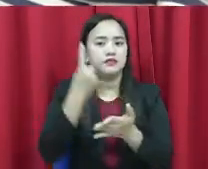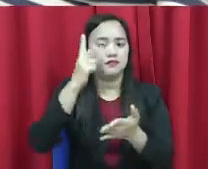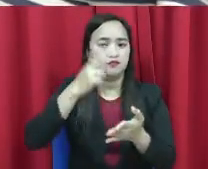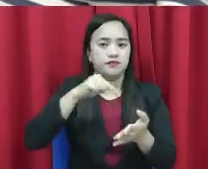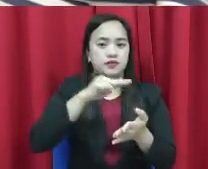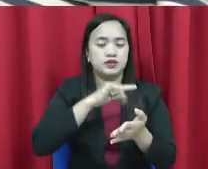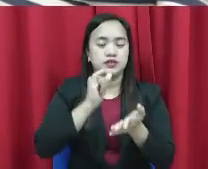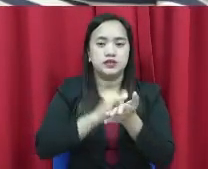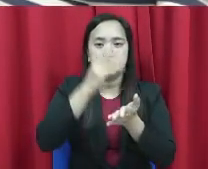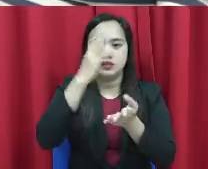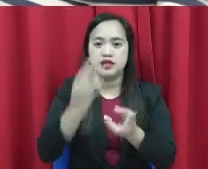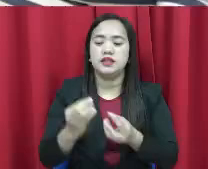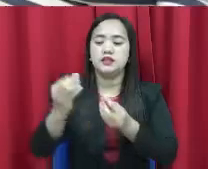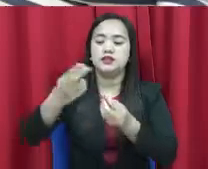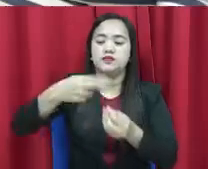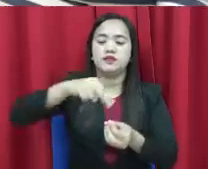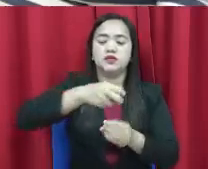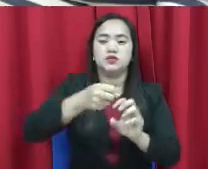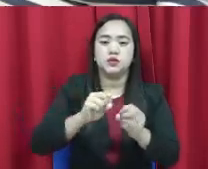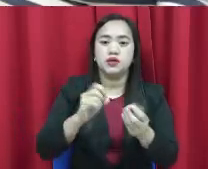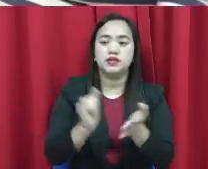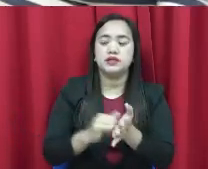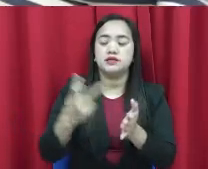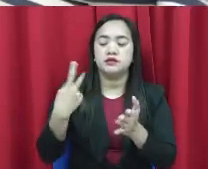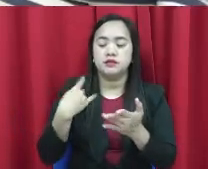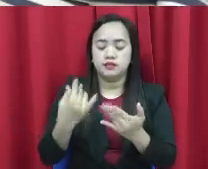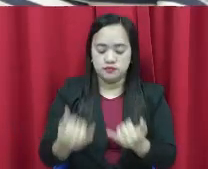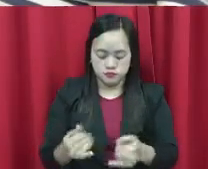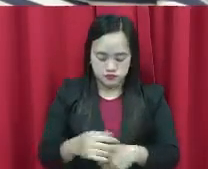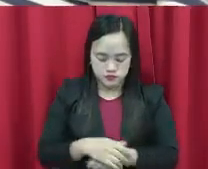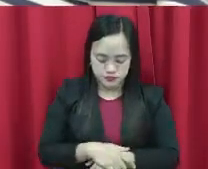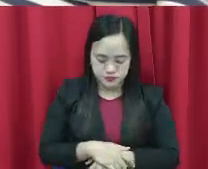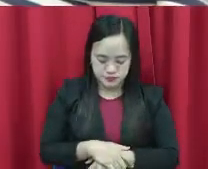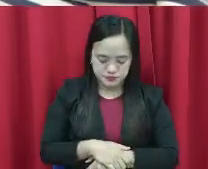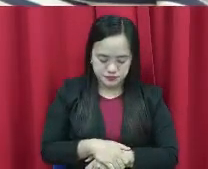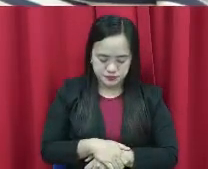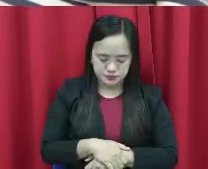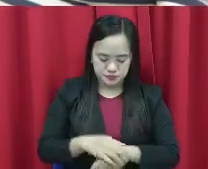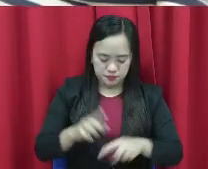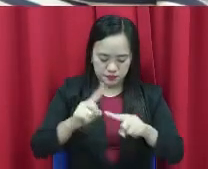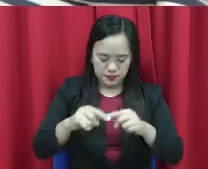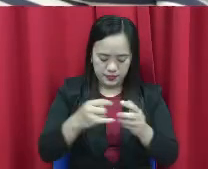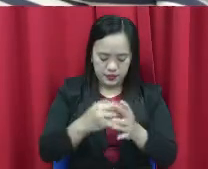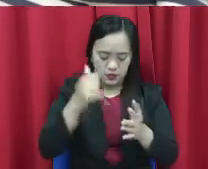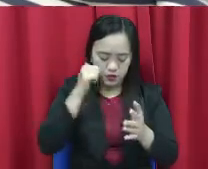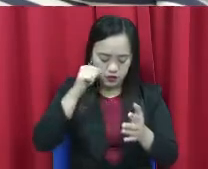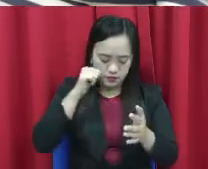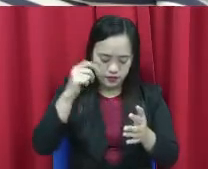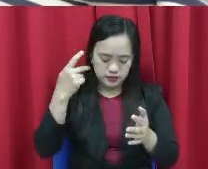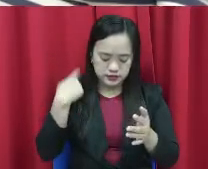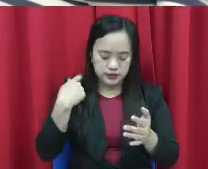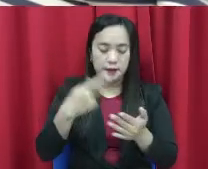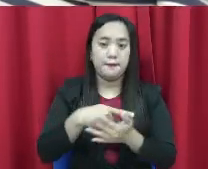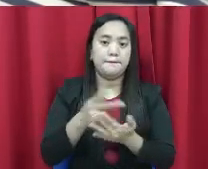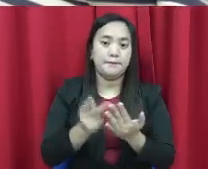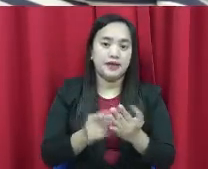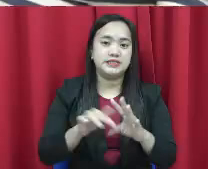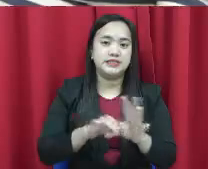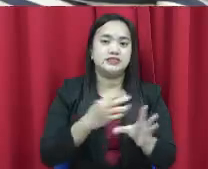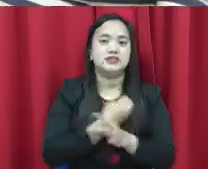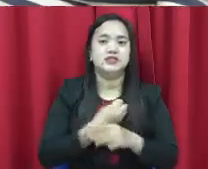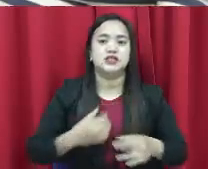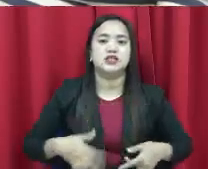para lamang pampalipas oras Hindi po no ngunti Ito po ay may malaking kontribusyon at